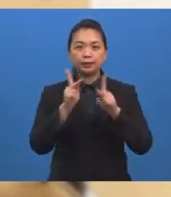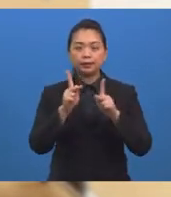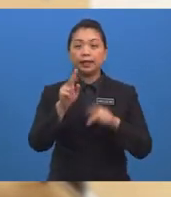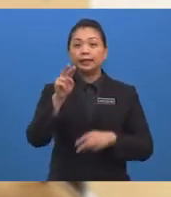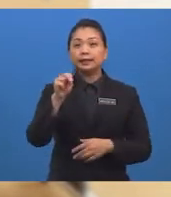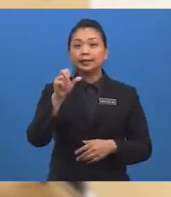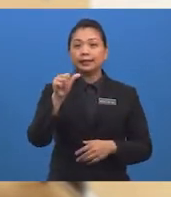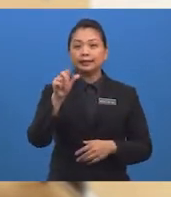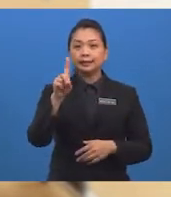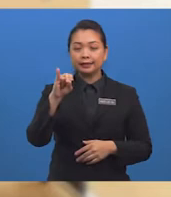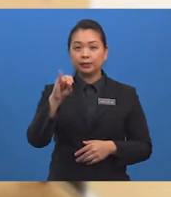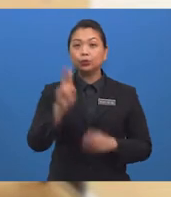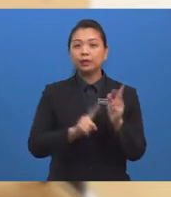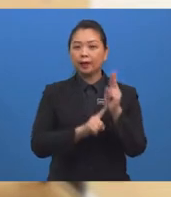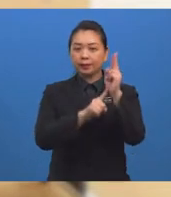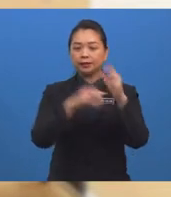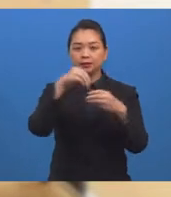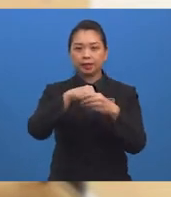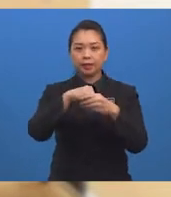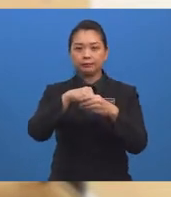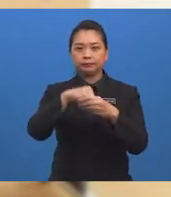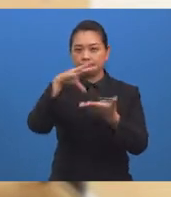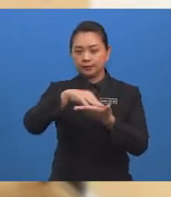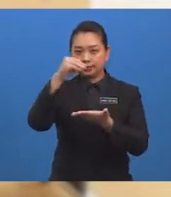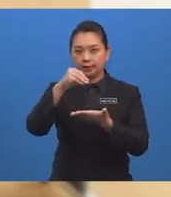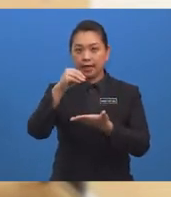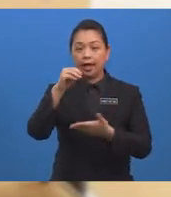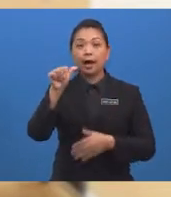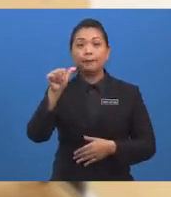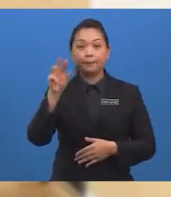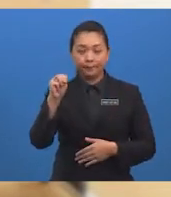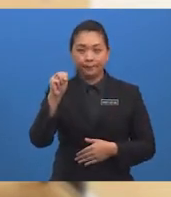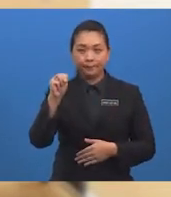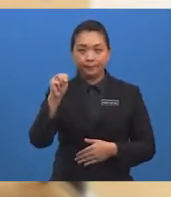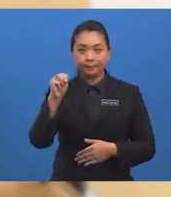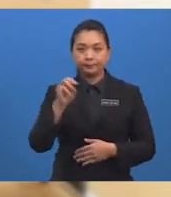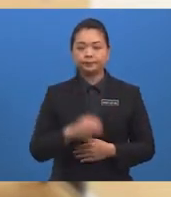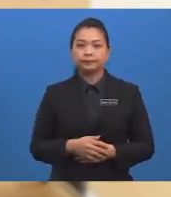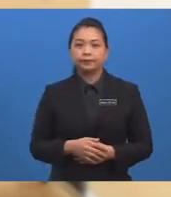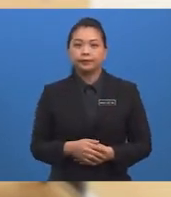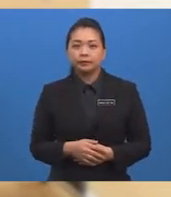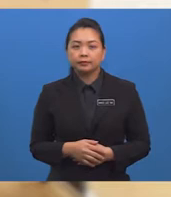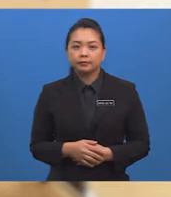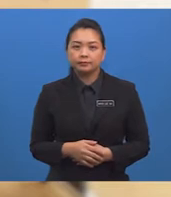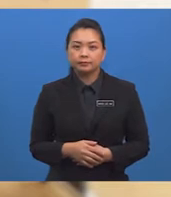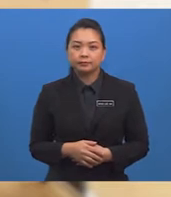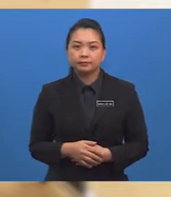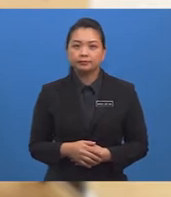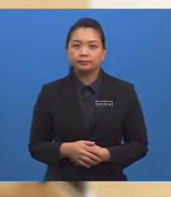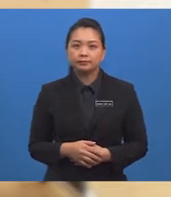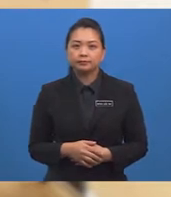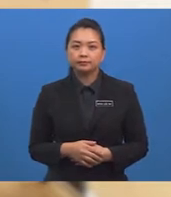nadi utama dalam subjek pengajian am, sama ada semester 1, semester 2 atau semester